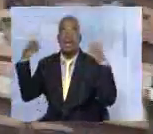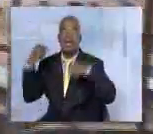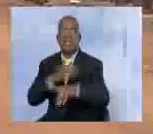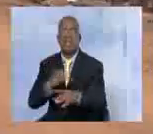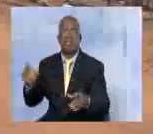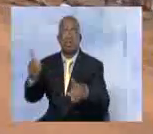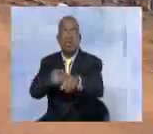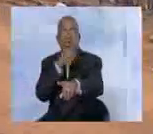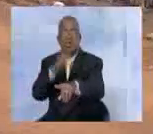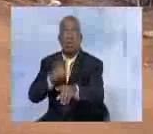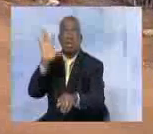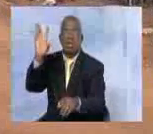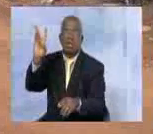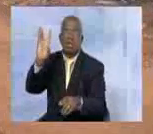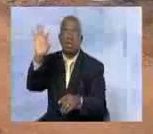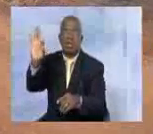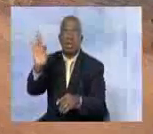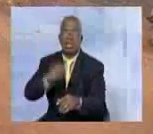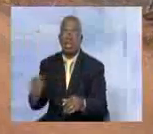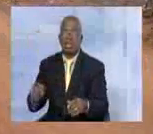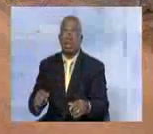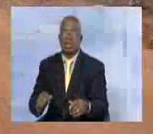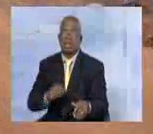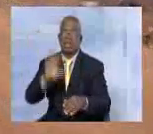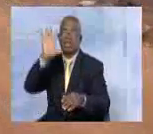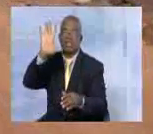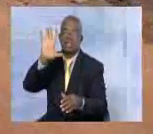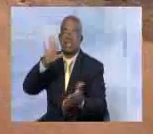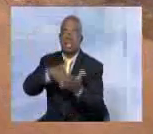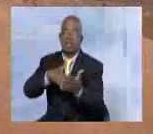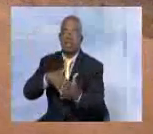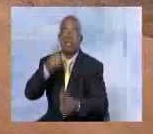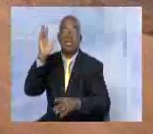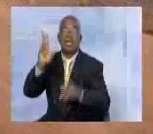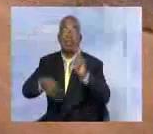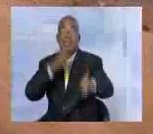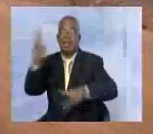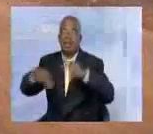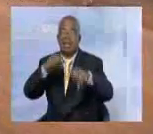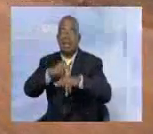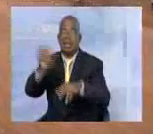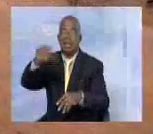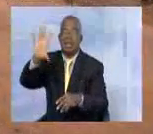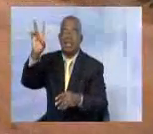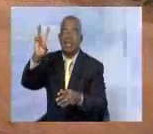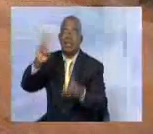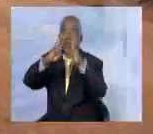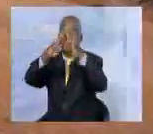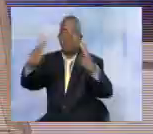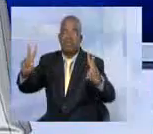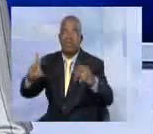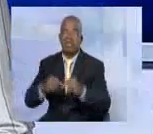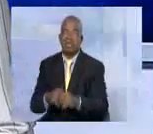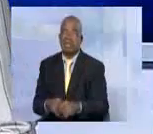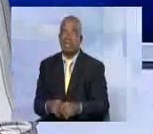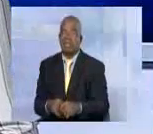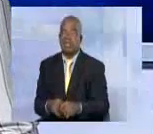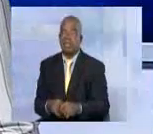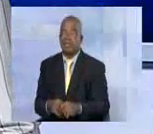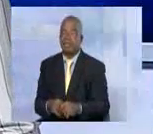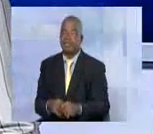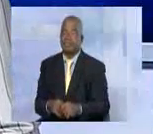1969. Elle compte environ 5000 habitants, 18 villages et 649 campements.